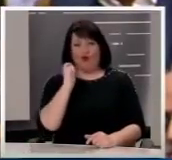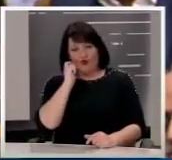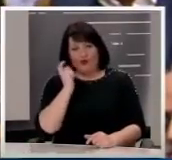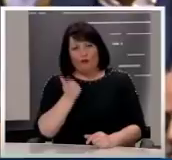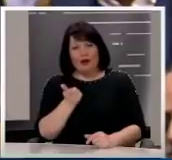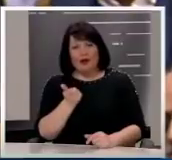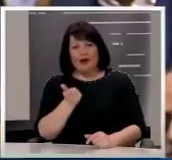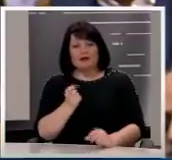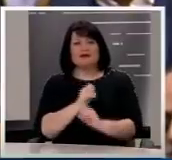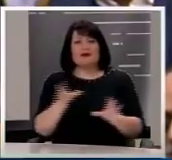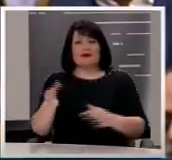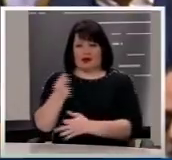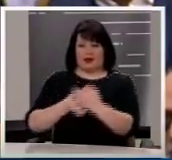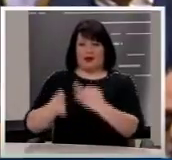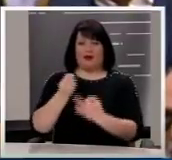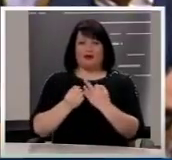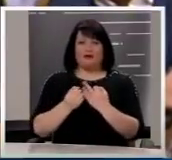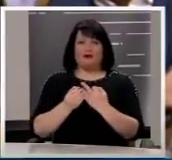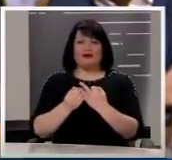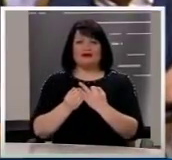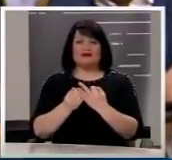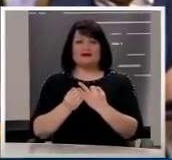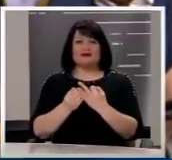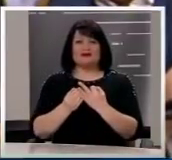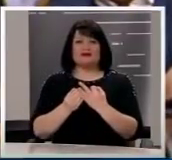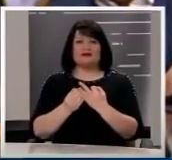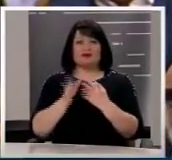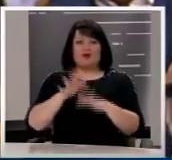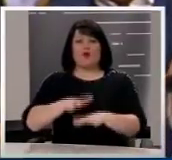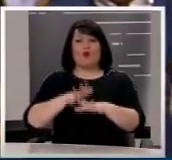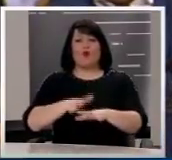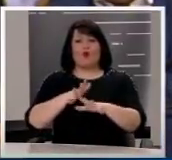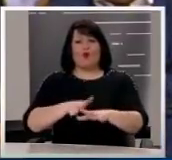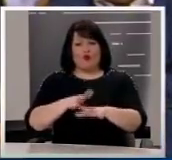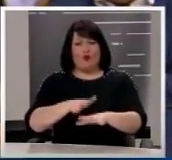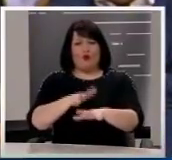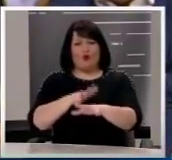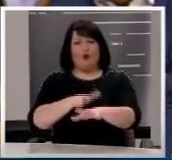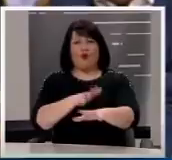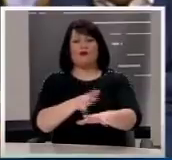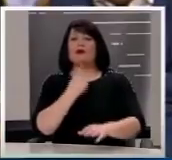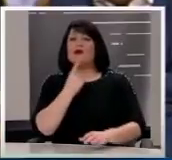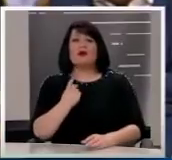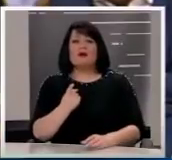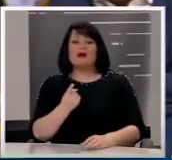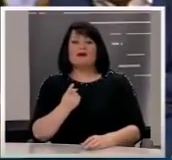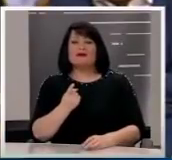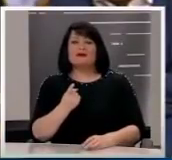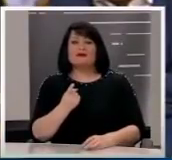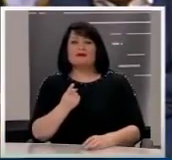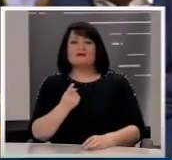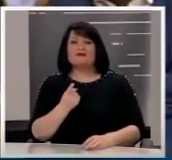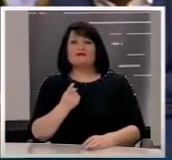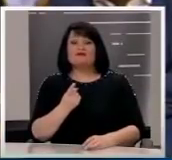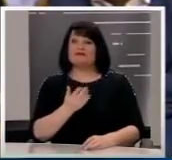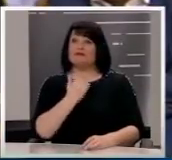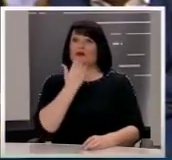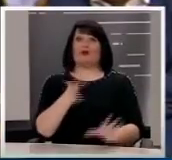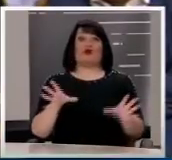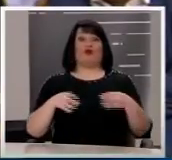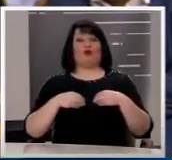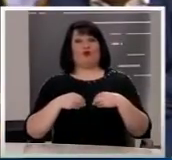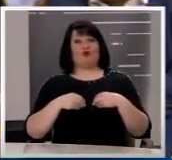ξαφνικά αρχίσατε να μιλάτε όταν είδατε κάποιους διαδηλωτές στους δρόμους, αρχίσατε να μιλάτε για το ότι δεν μπορεί να